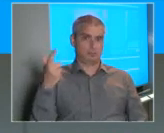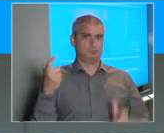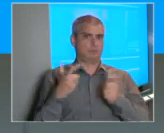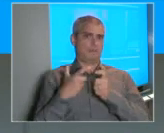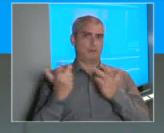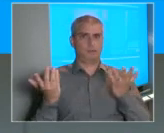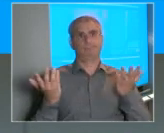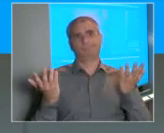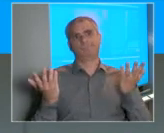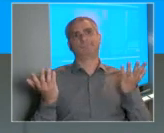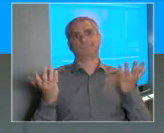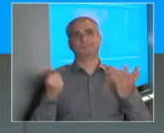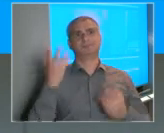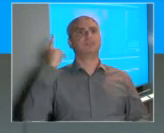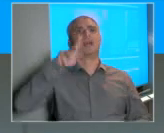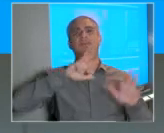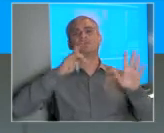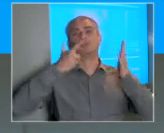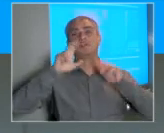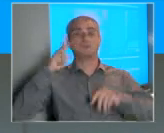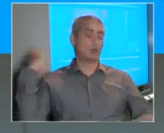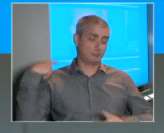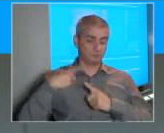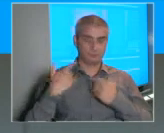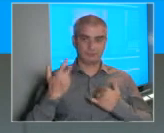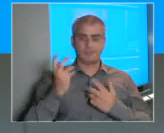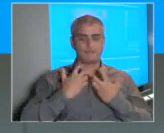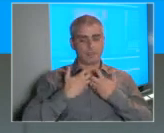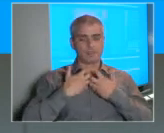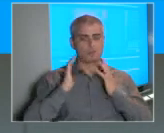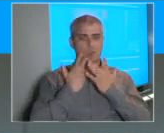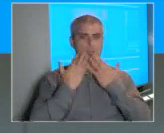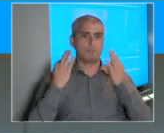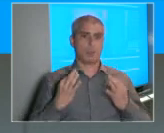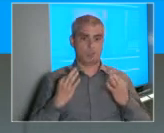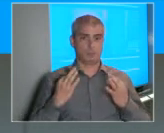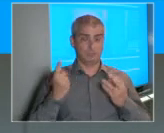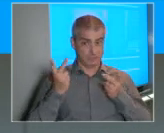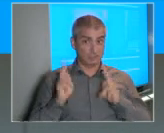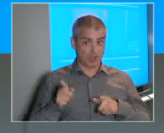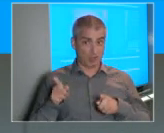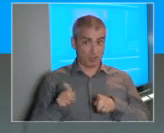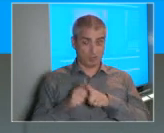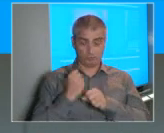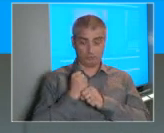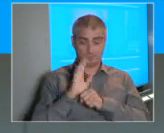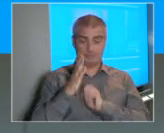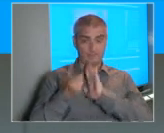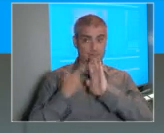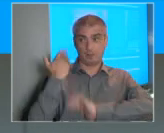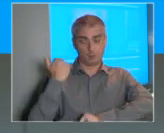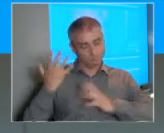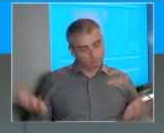כמפלגה, מה זאת אומרת, עם 1973 איתנו, עם מנגנון מאוד ברור, יכולה, כפי שעשה נתניהו פעם